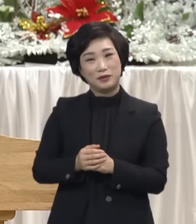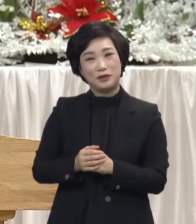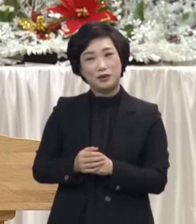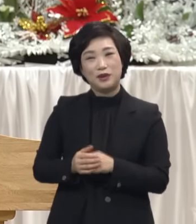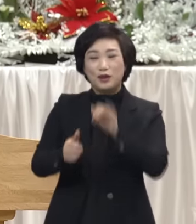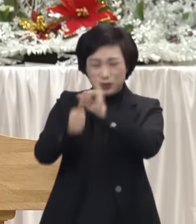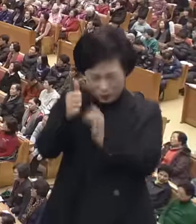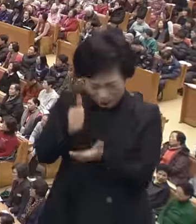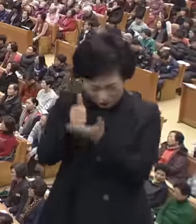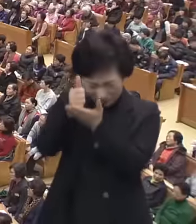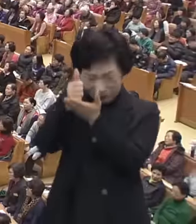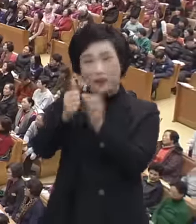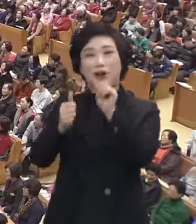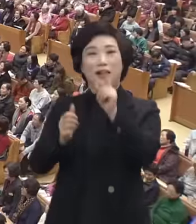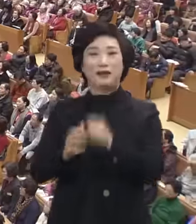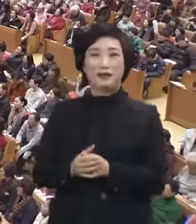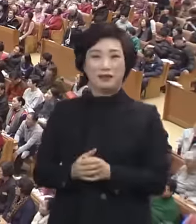충성밖에 없다.